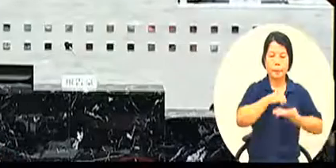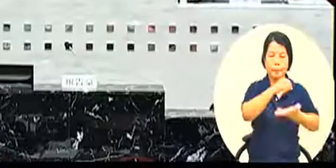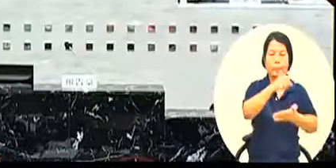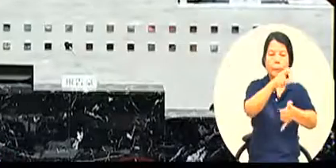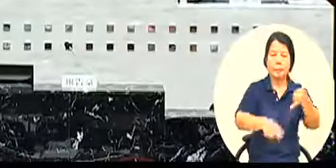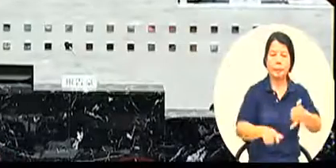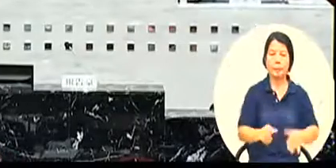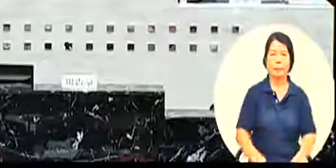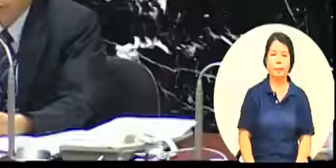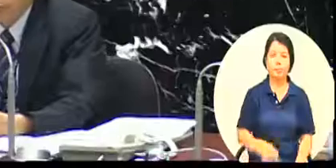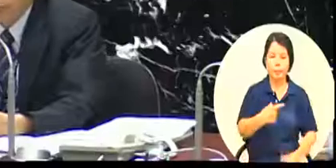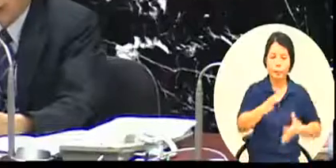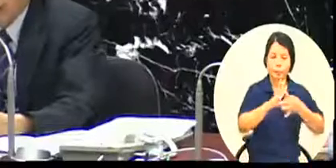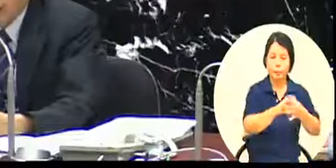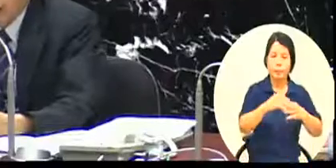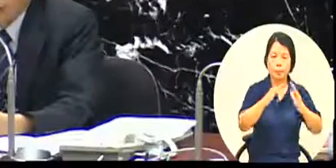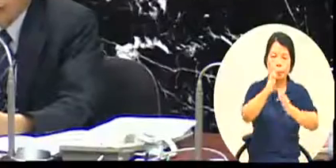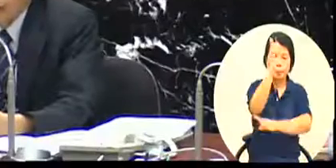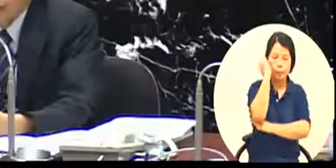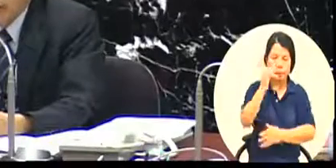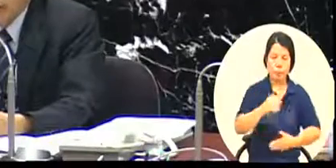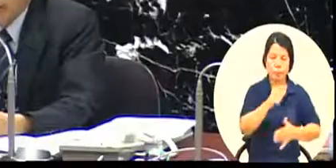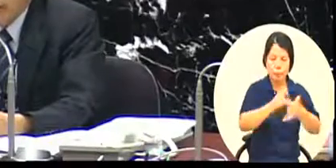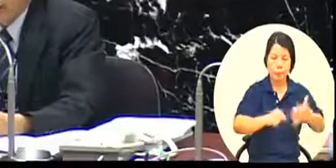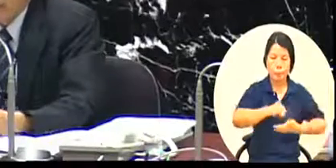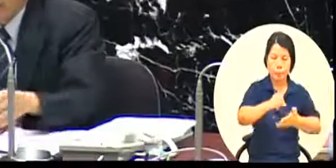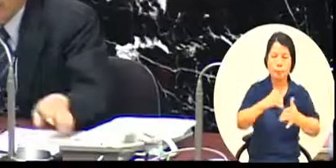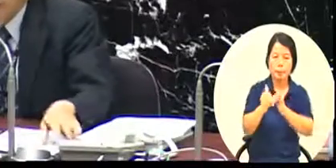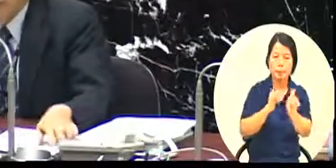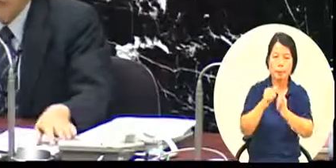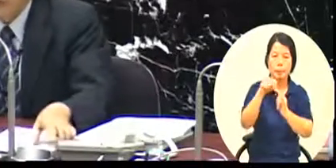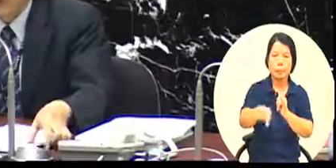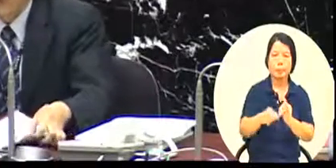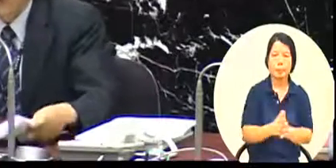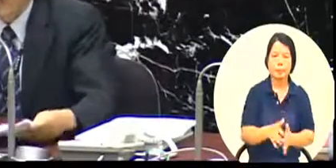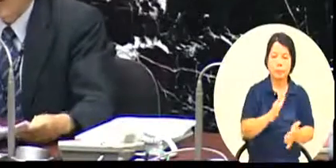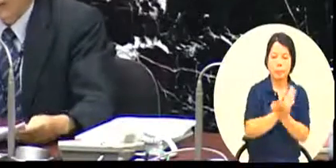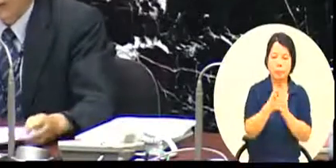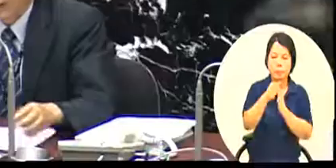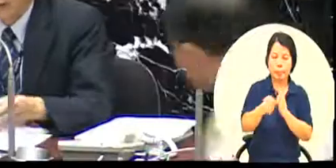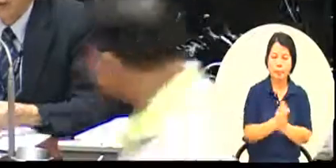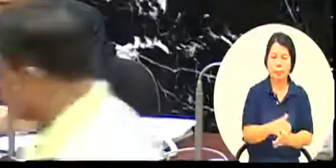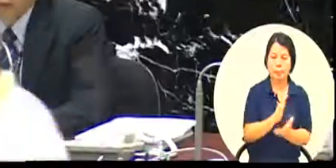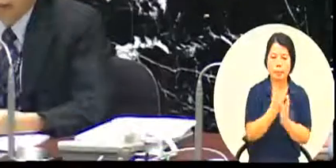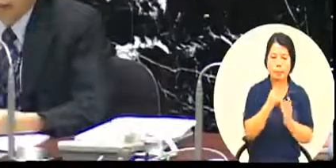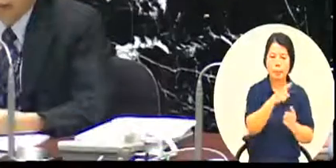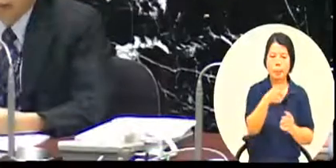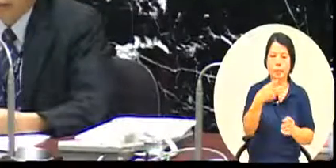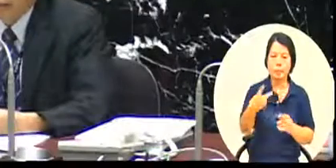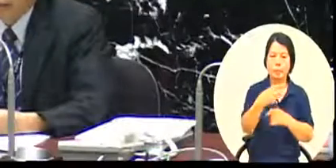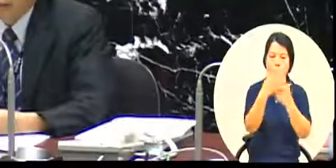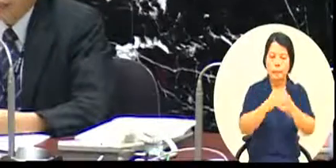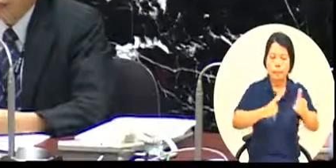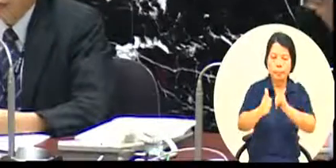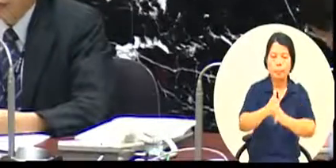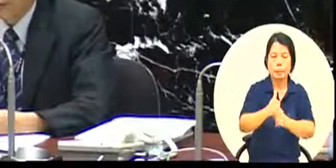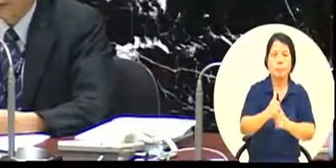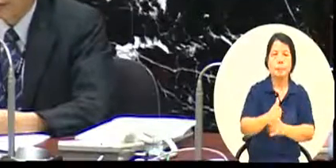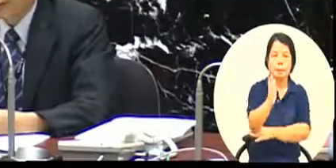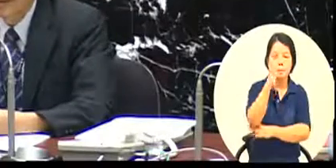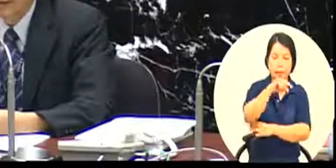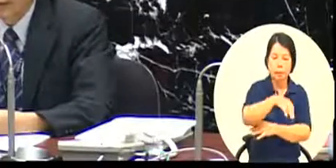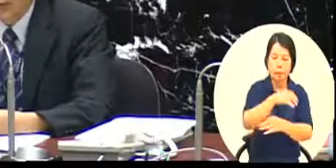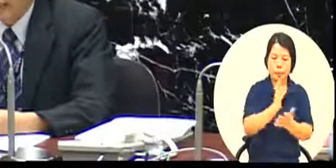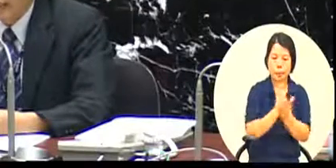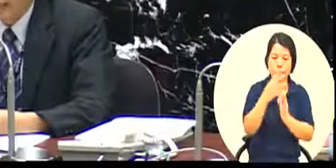接下来是有关于市政府提案，民政类编号1-2有2案，社政类编号1-4有4